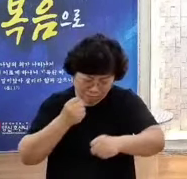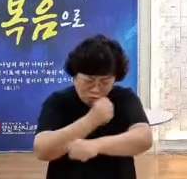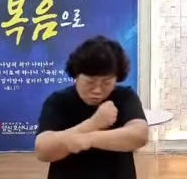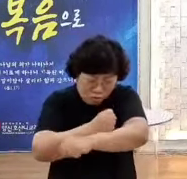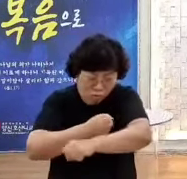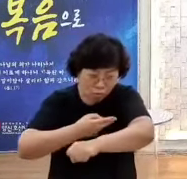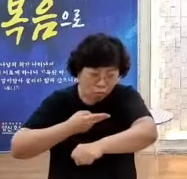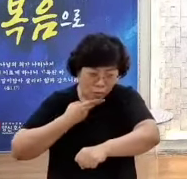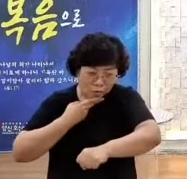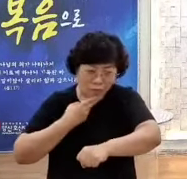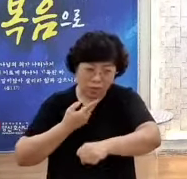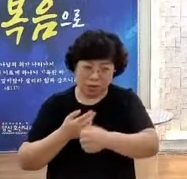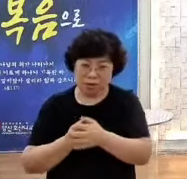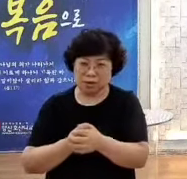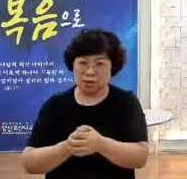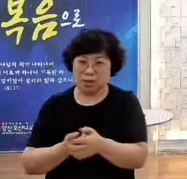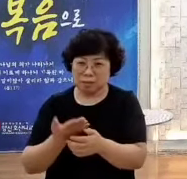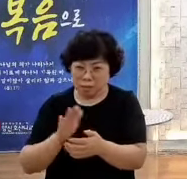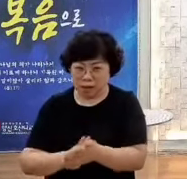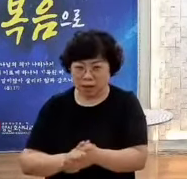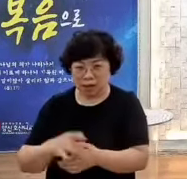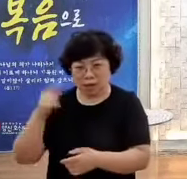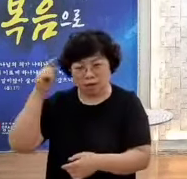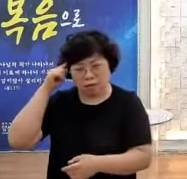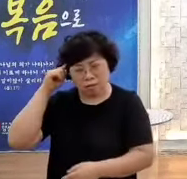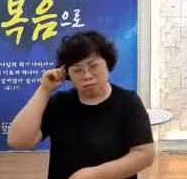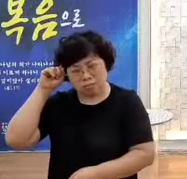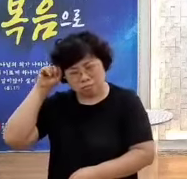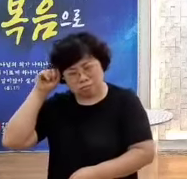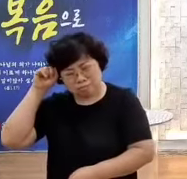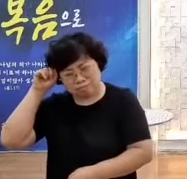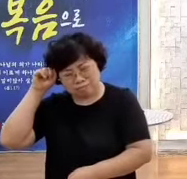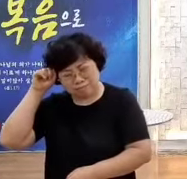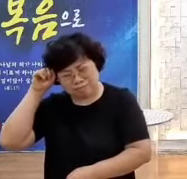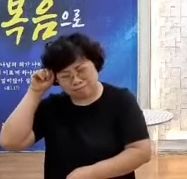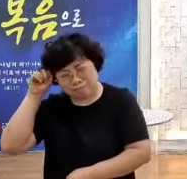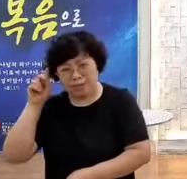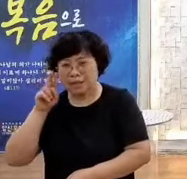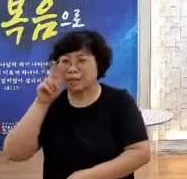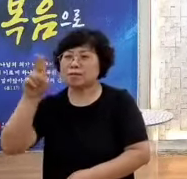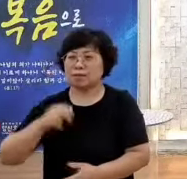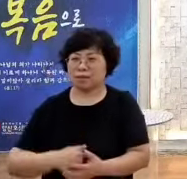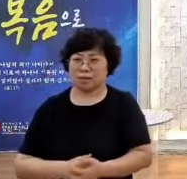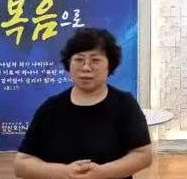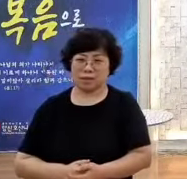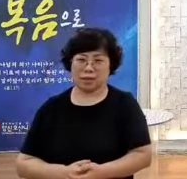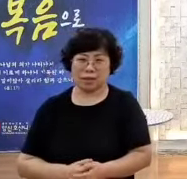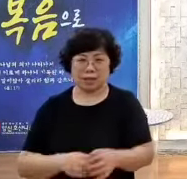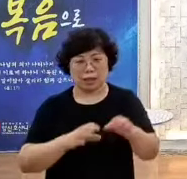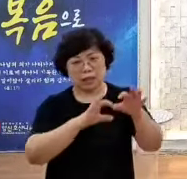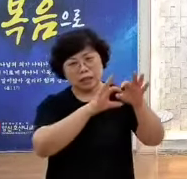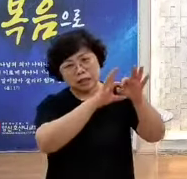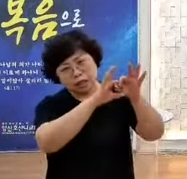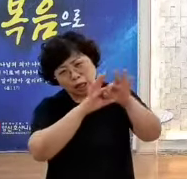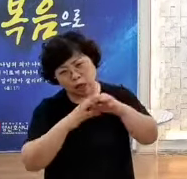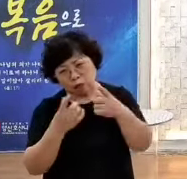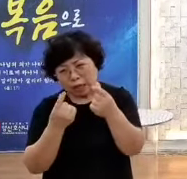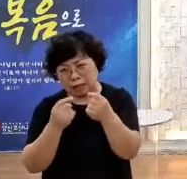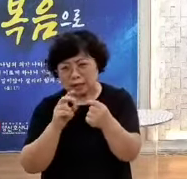대로 그냥 주인이, 사장이 하라는 대로만 하면 좋겠어요. 근데 이 설교는 끊임없이 똑같은 말을 할 수